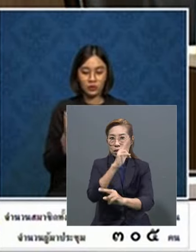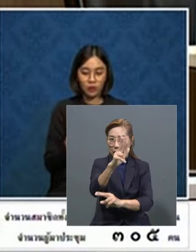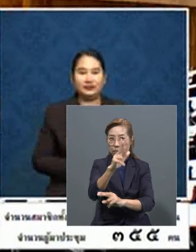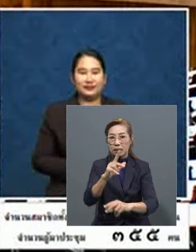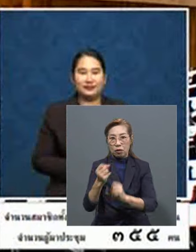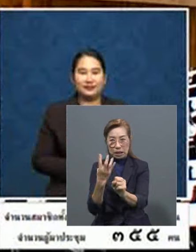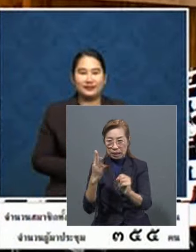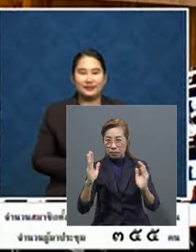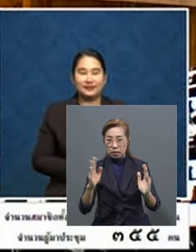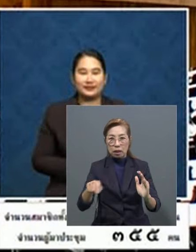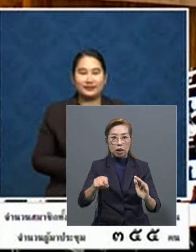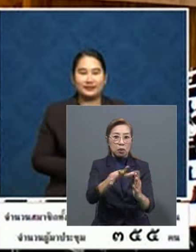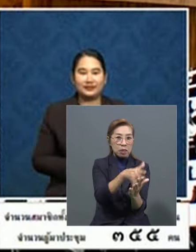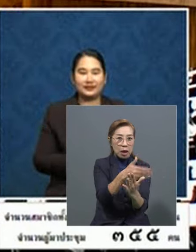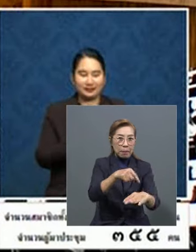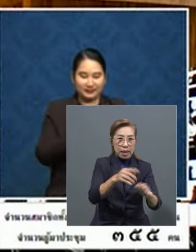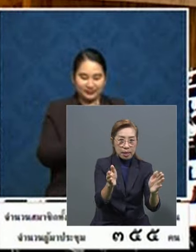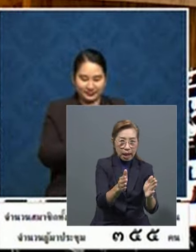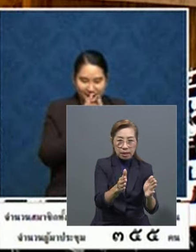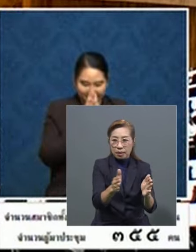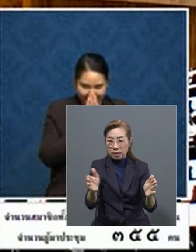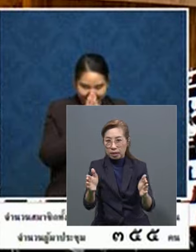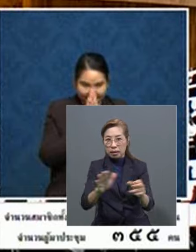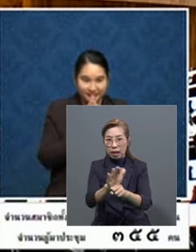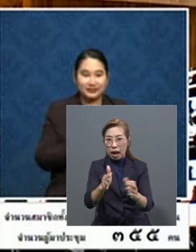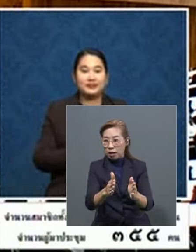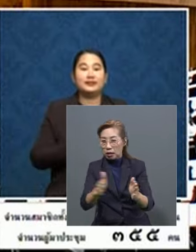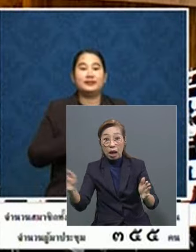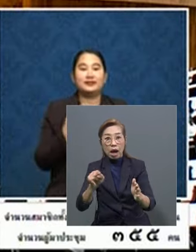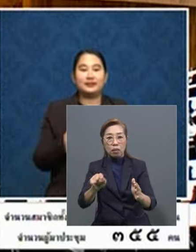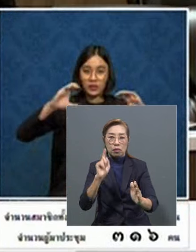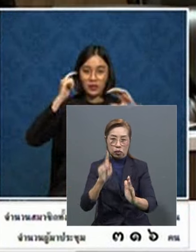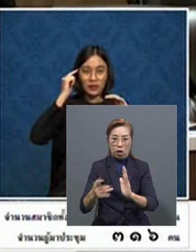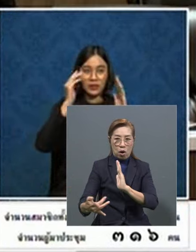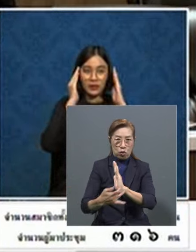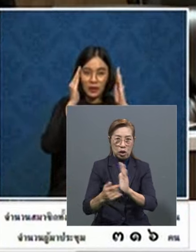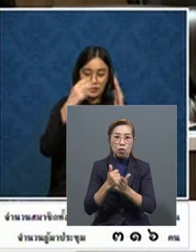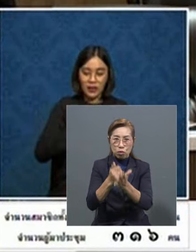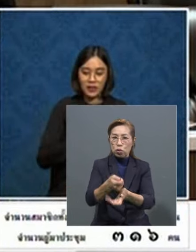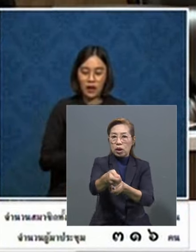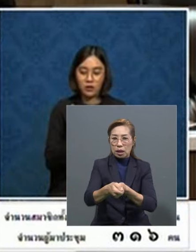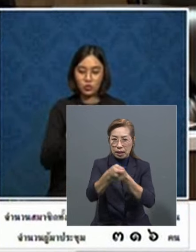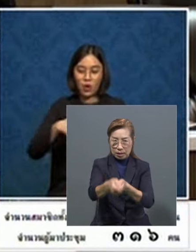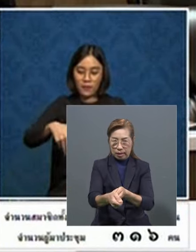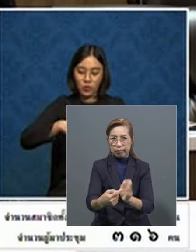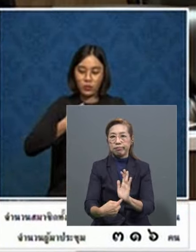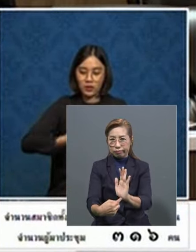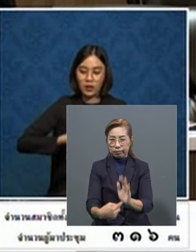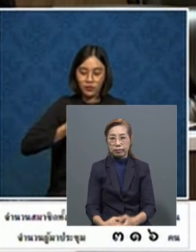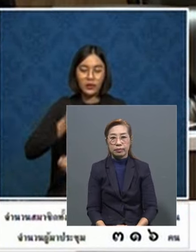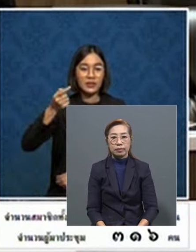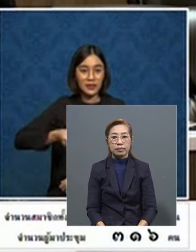ยะสั้นระยะกลางและระยะยาวพร้อมเสนอแนะให้มีการนำเทคโนโลยีเข้ามาใช้ในภาคการเกษตรด้วยครับ